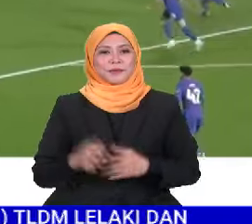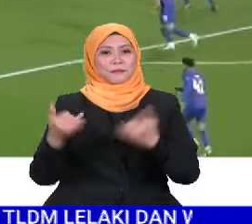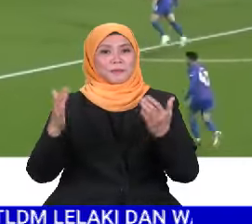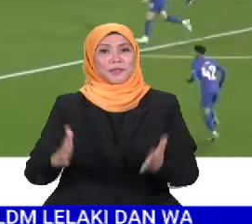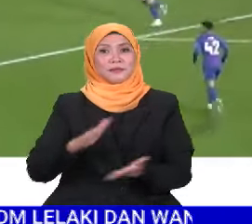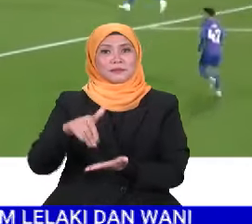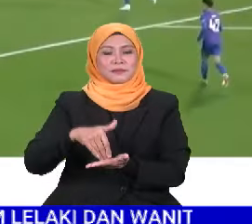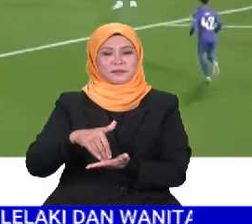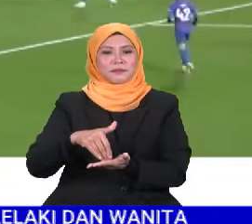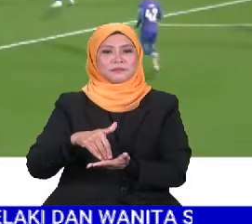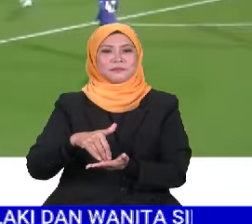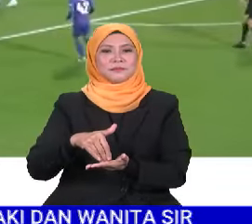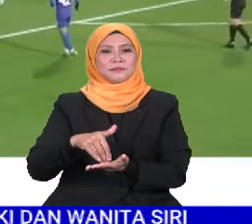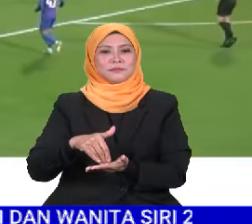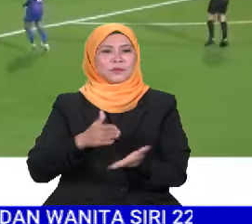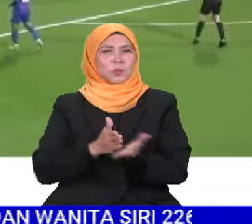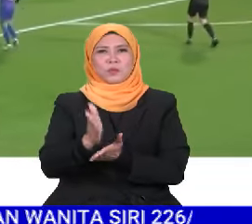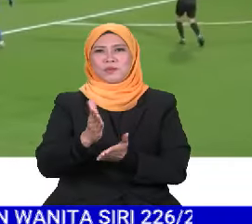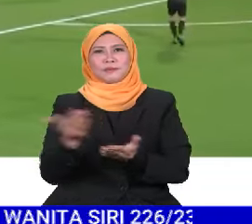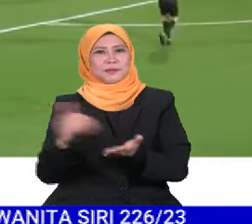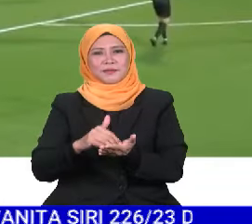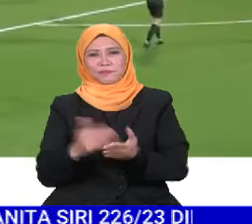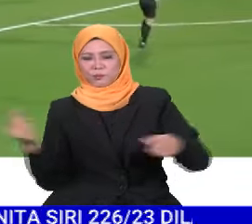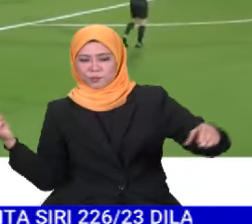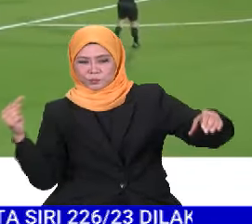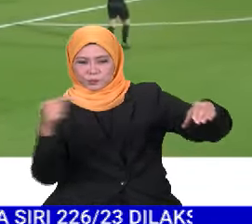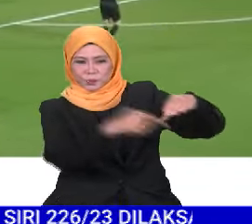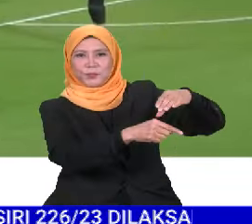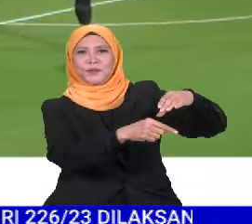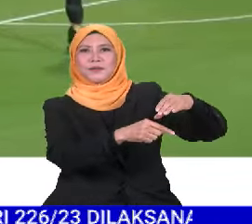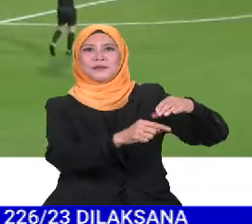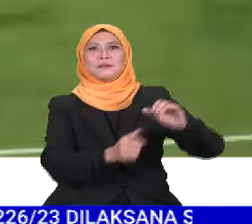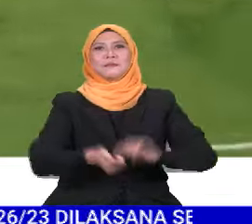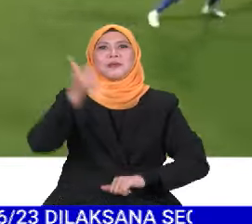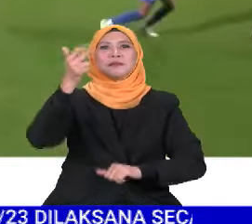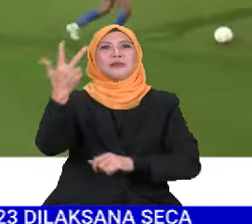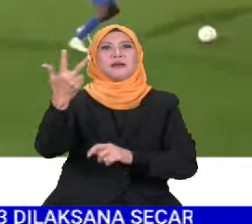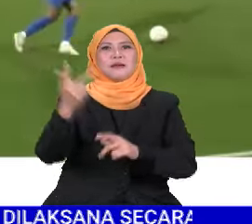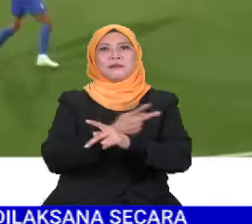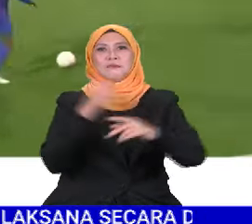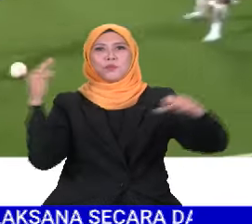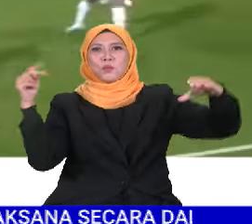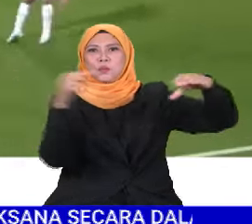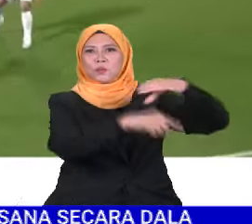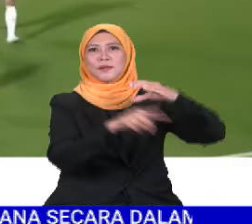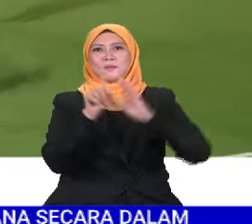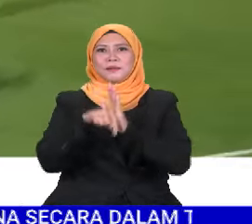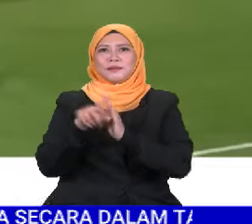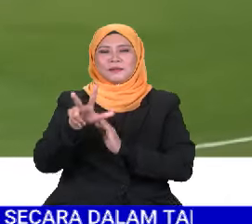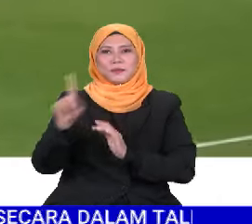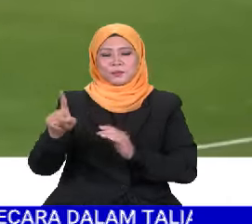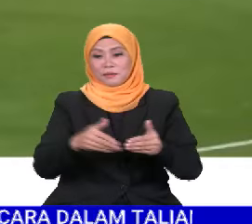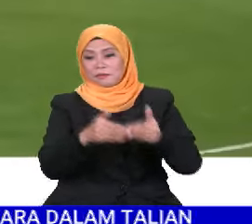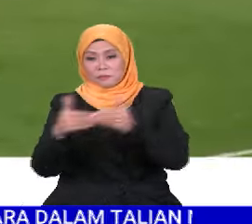Pemain tengah Danila Kozlov terus mengukuhkan kedudukan buat Zenit apabila meledak gol ketiga pada minit ke-31. Bersambung